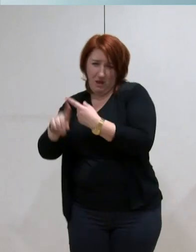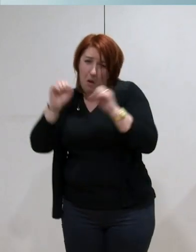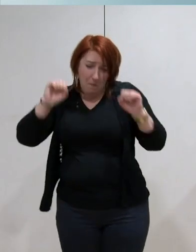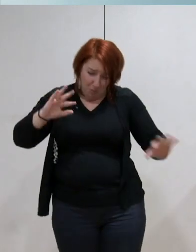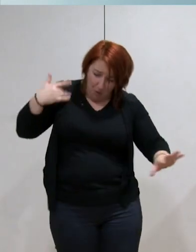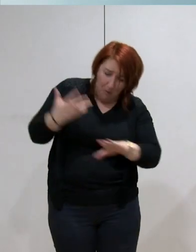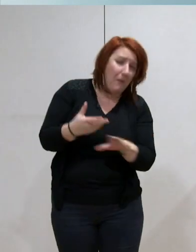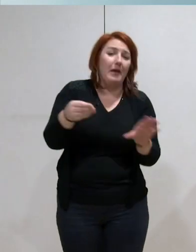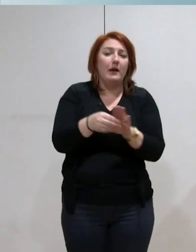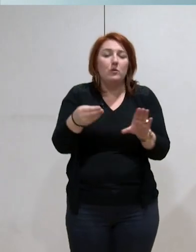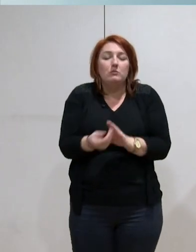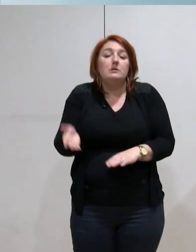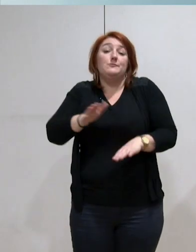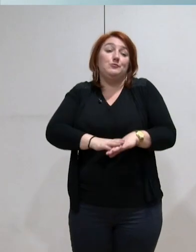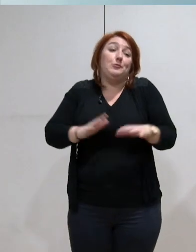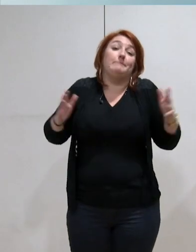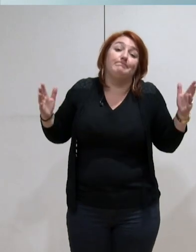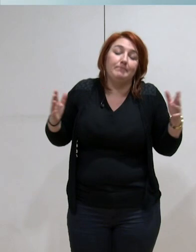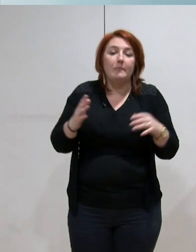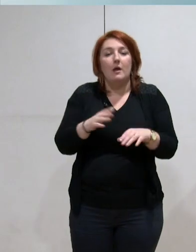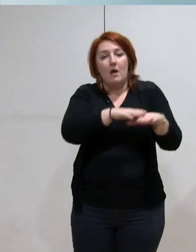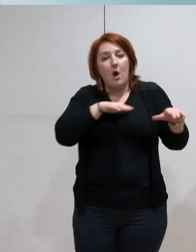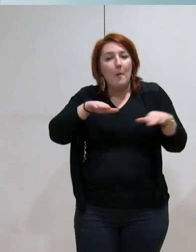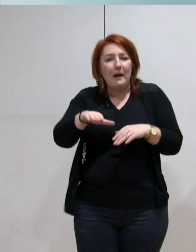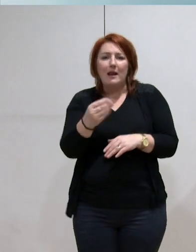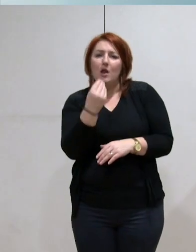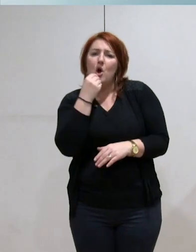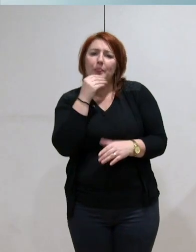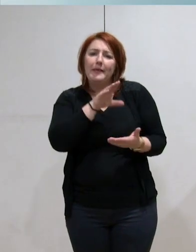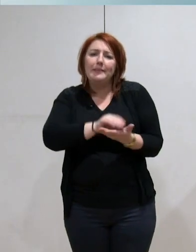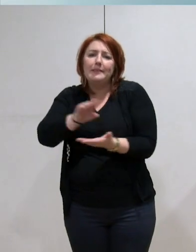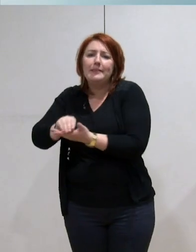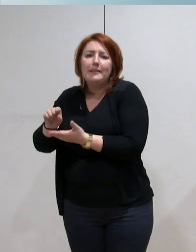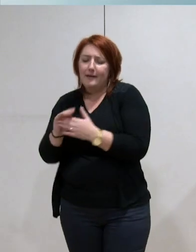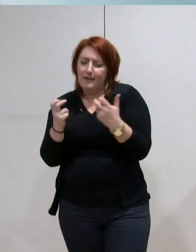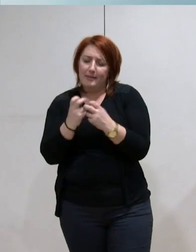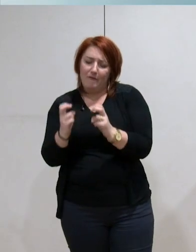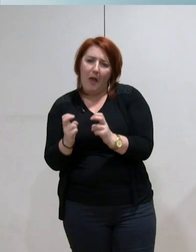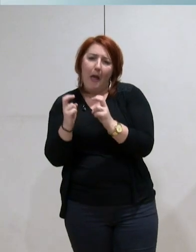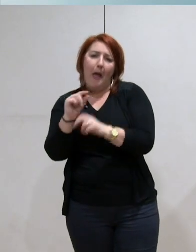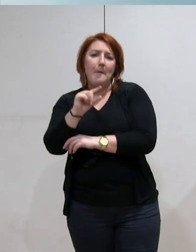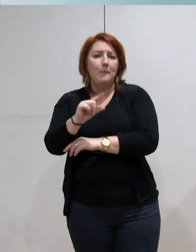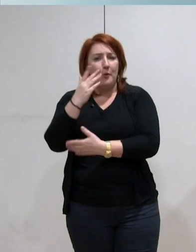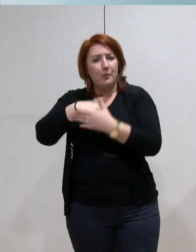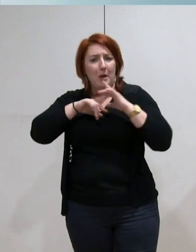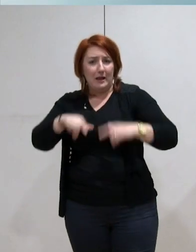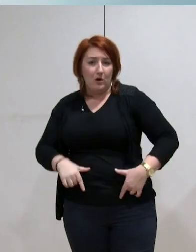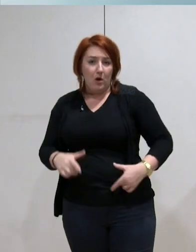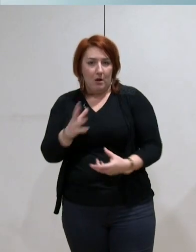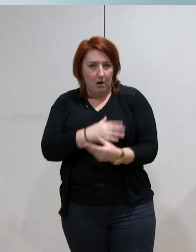vous augmentez un petit peu les tarifs de la cantine dans les écoles et vous envisagez de faire payer les études du